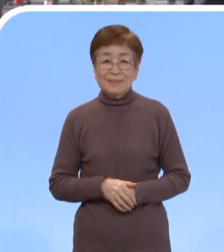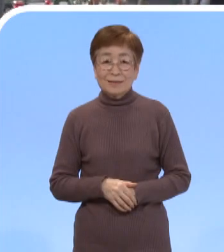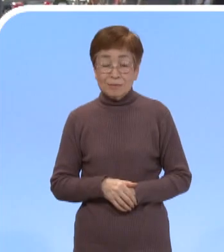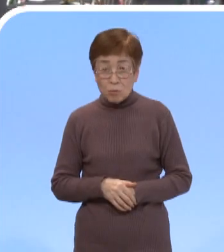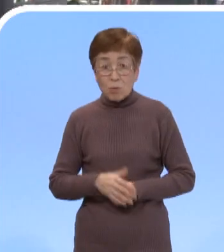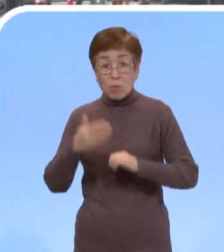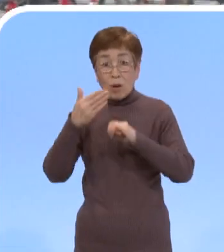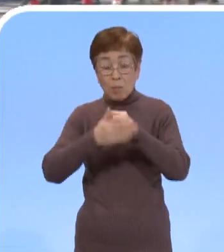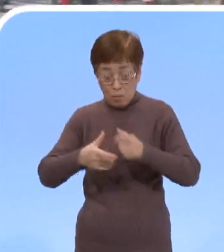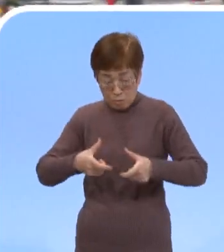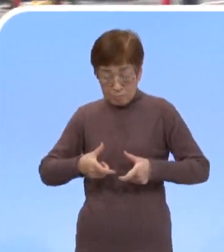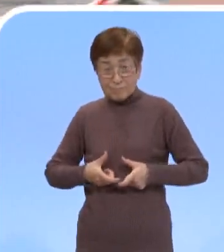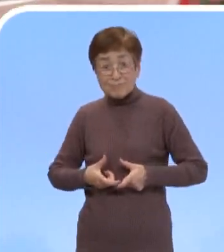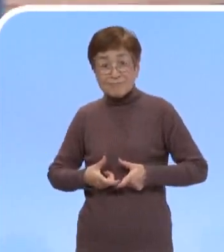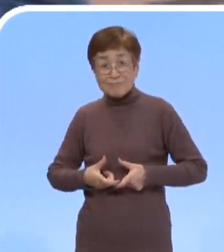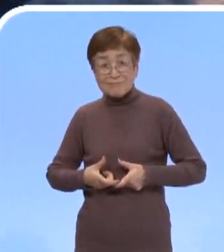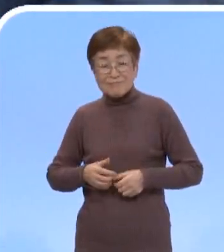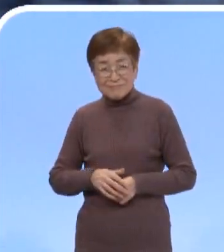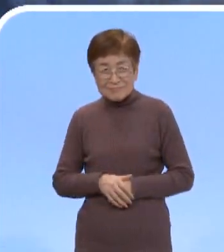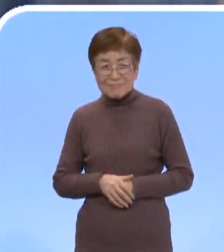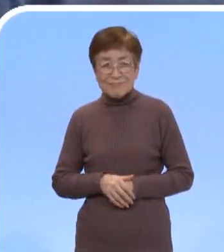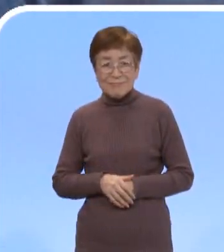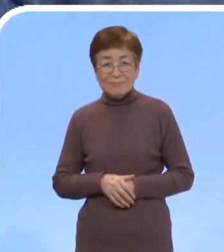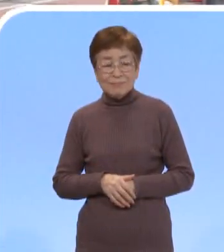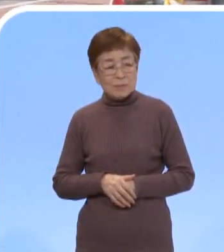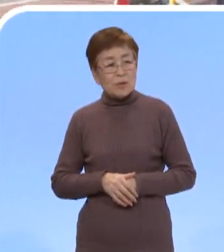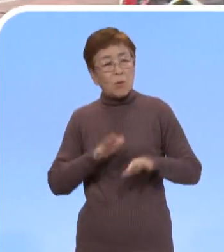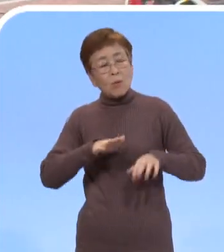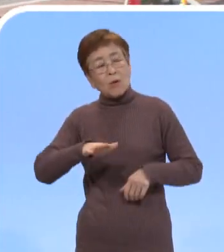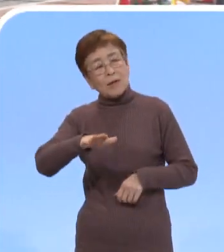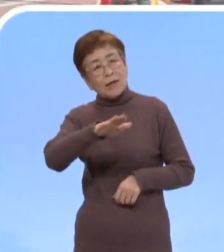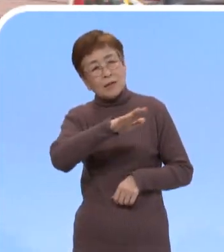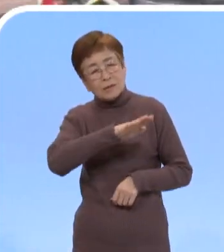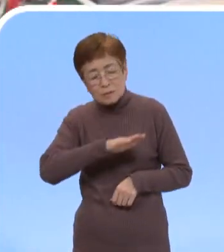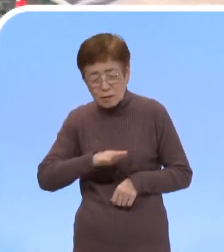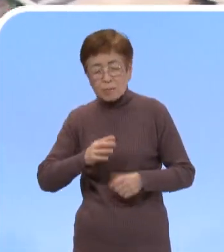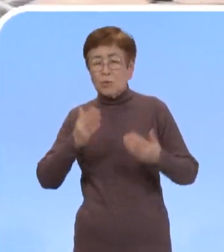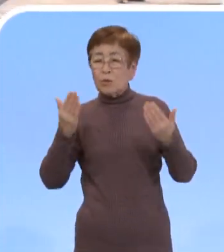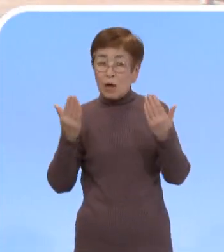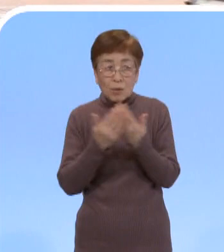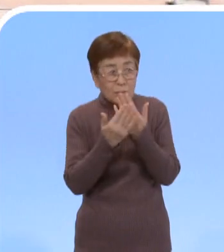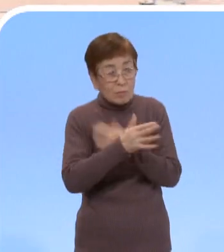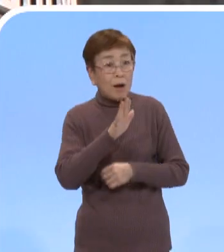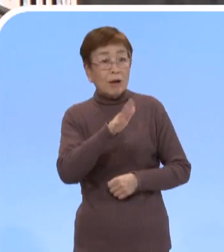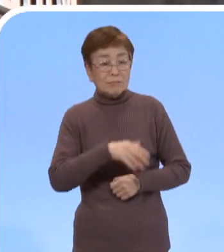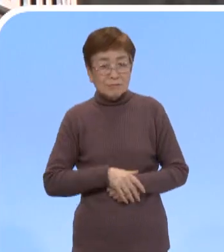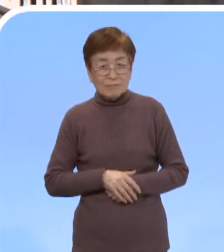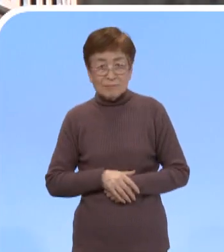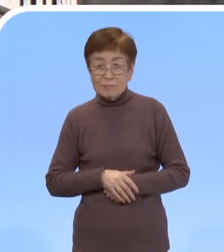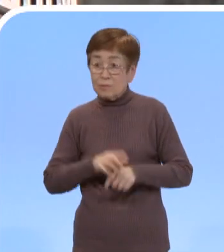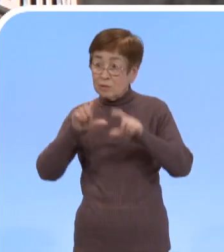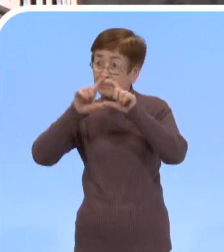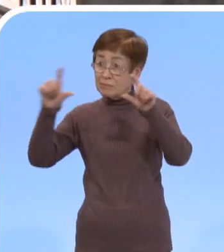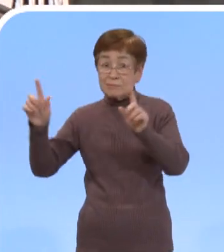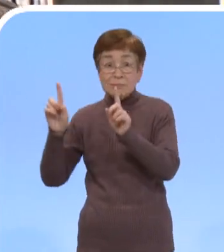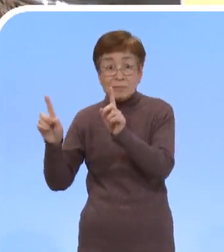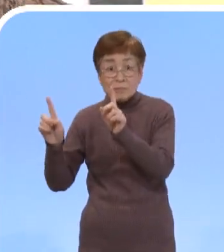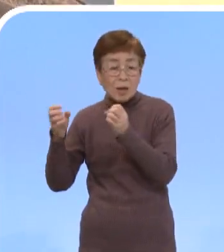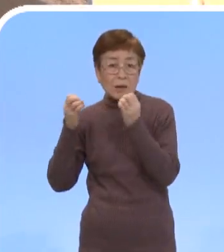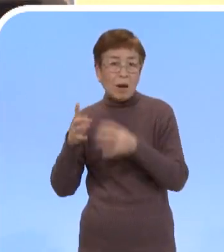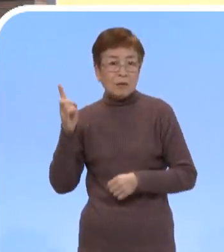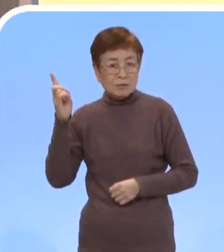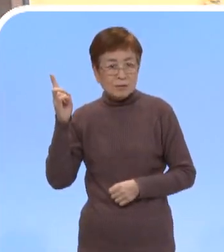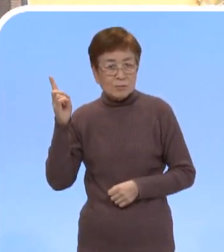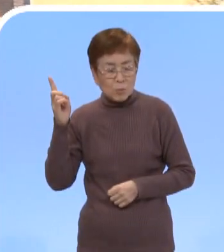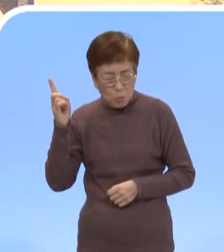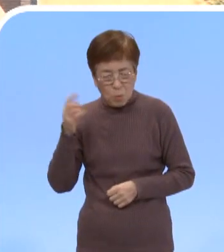ま す。カメラ片手に。 いや、実はですね、ここがすごく変わってきてるんです、はい、ゲートがあれ新しくできてるん